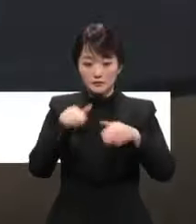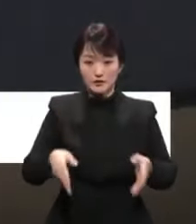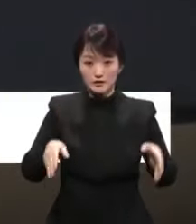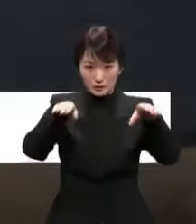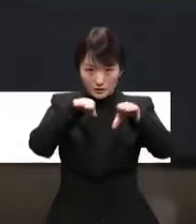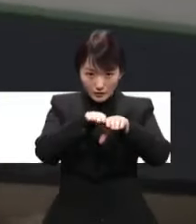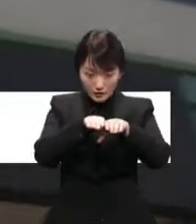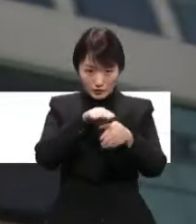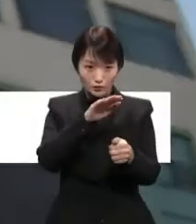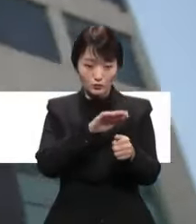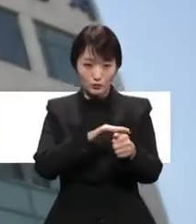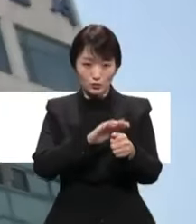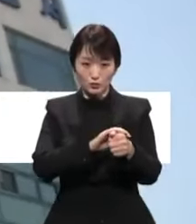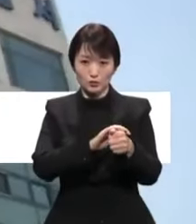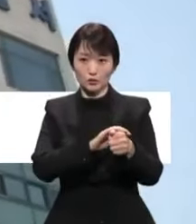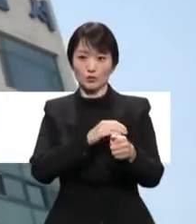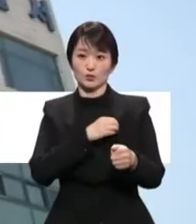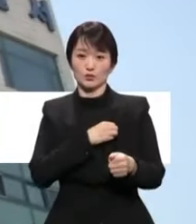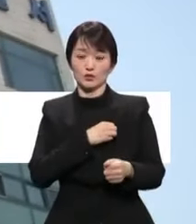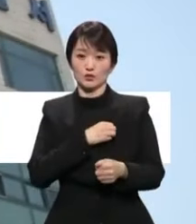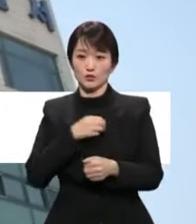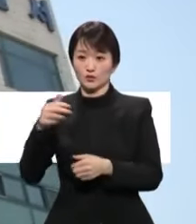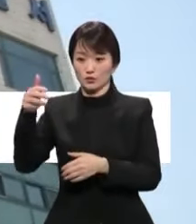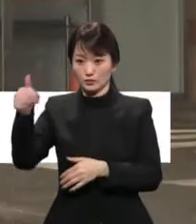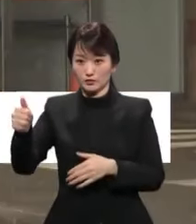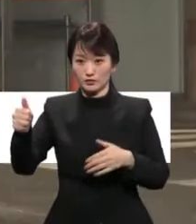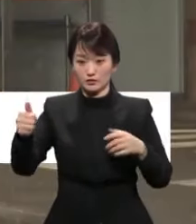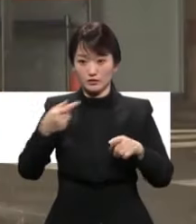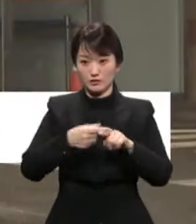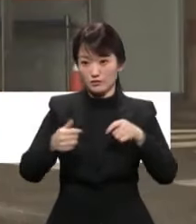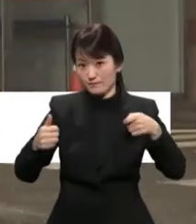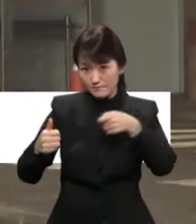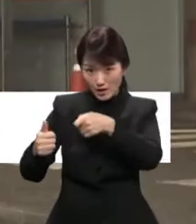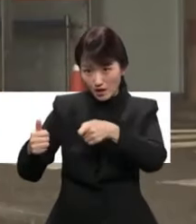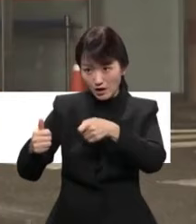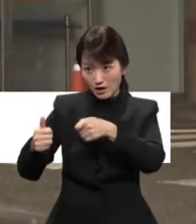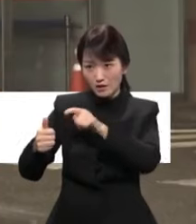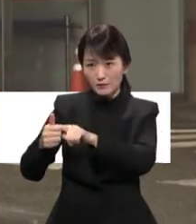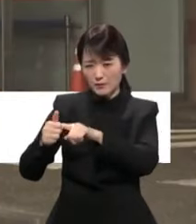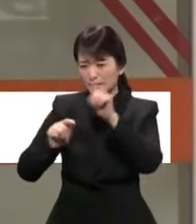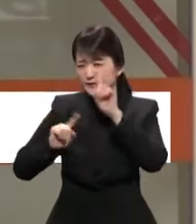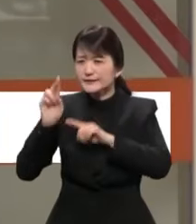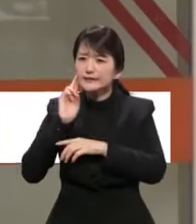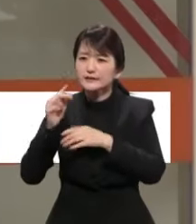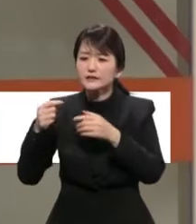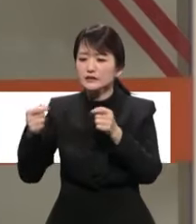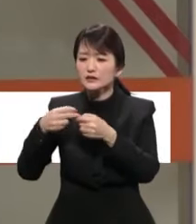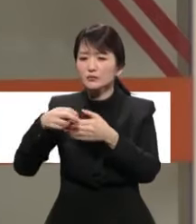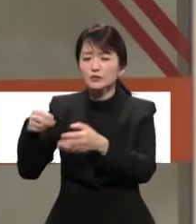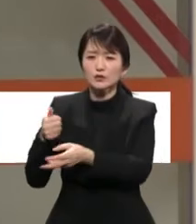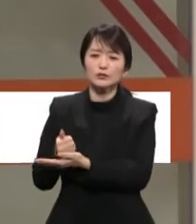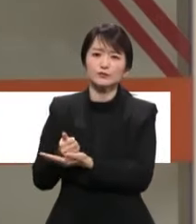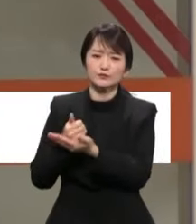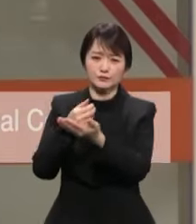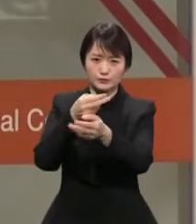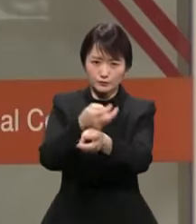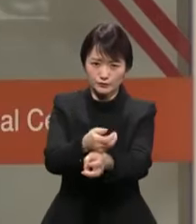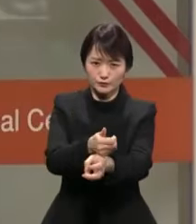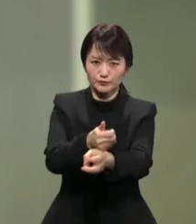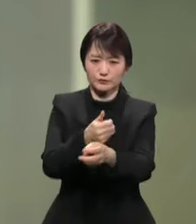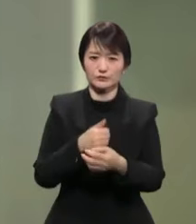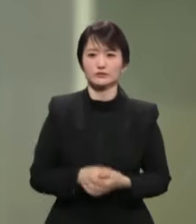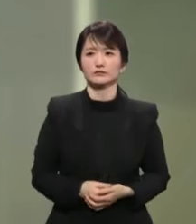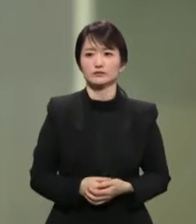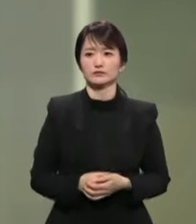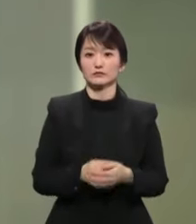농협조합원 A씨가 조합장 B씨에게 흉기를 휘둘렀습니다. 중상을 입은 B씨는 인근 병원으로 이송됐습니다.